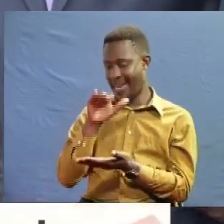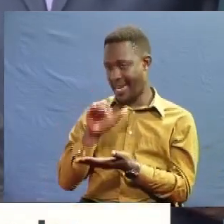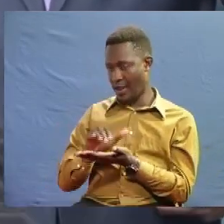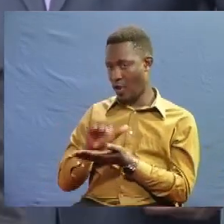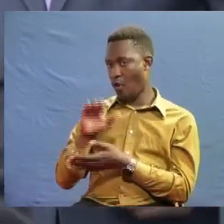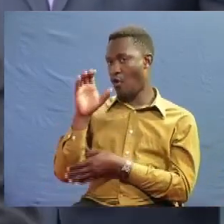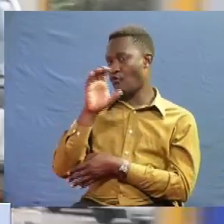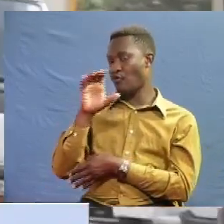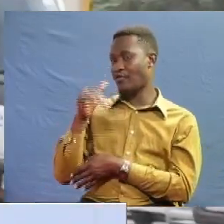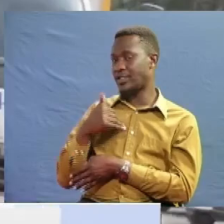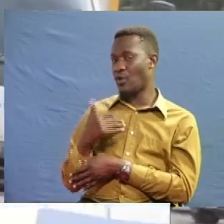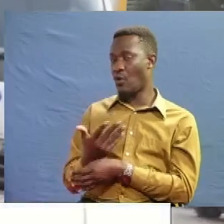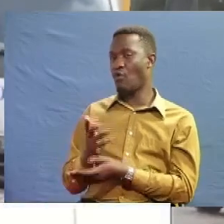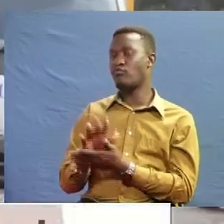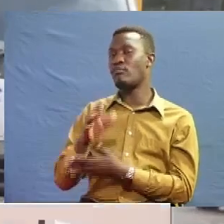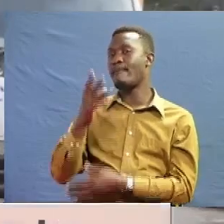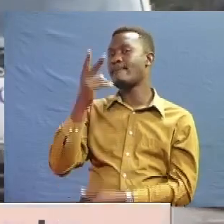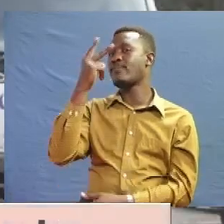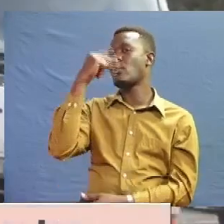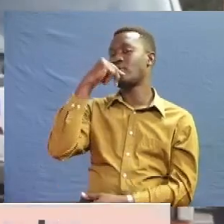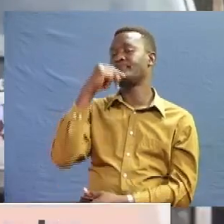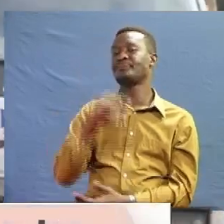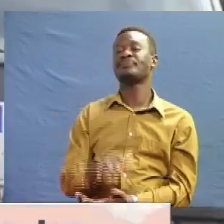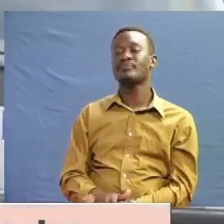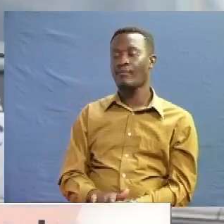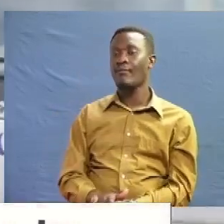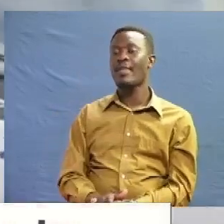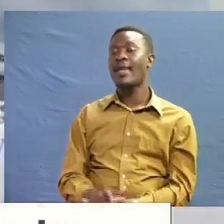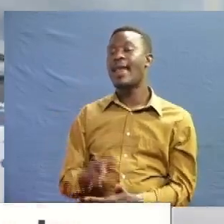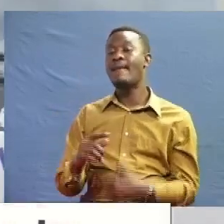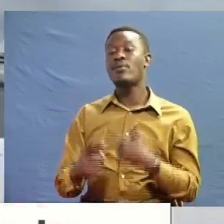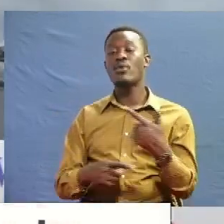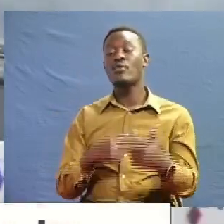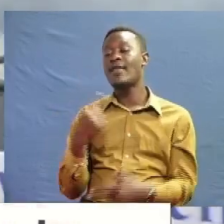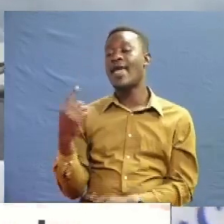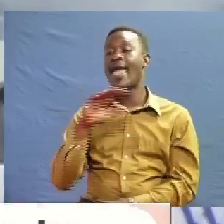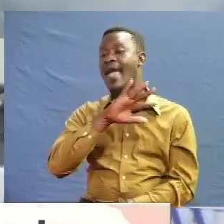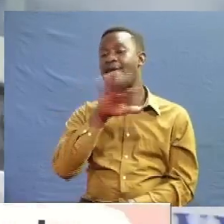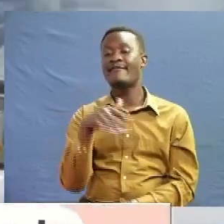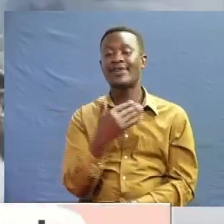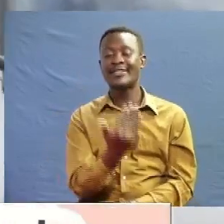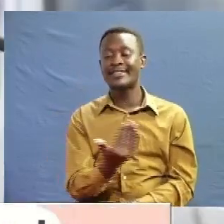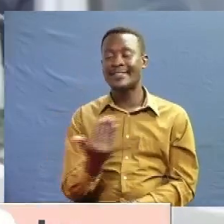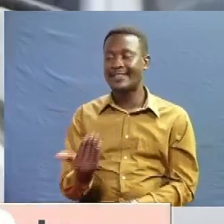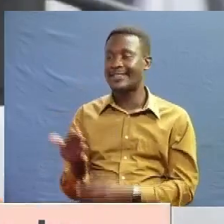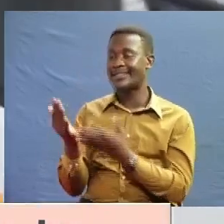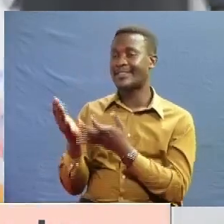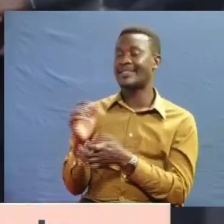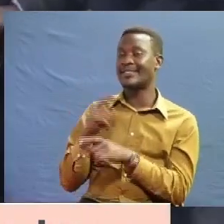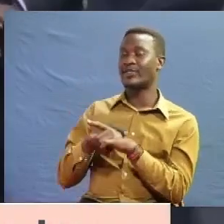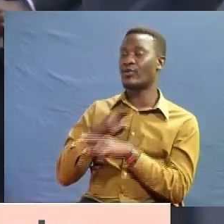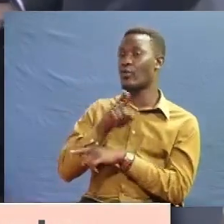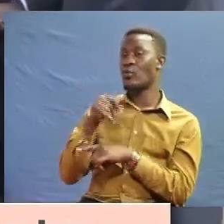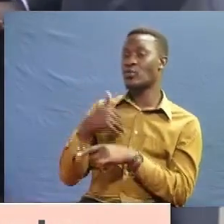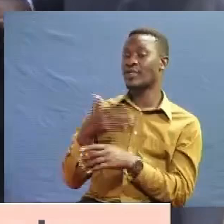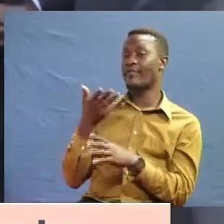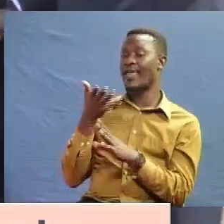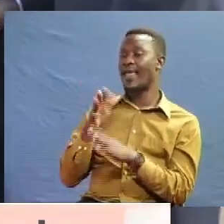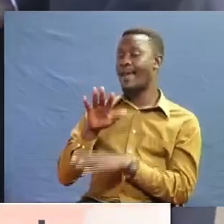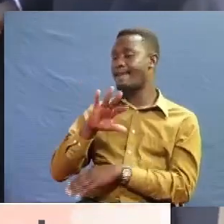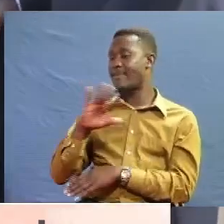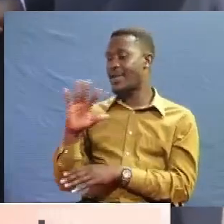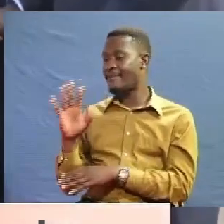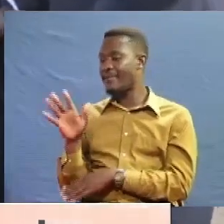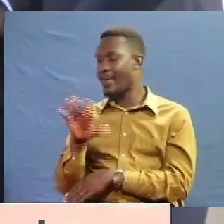of cases of polio. Chanjo hizi zinatarajiwa kufikia kila mtoto anayezihitaji, hasa wale walioko katika maeneo ya